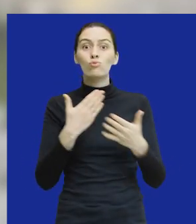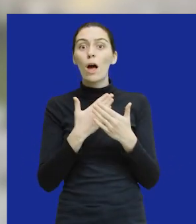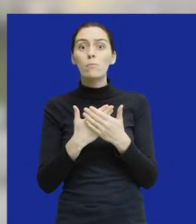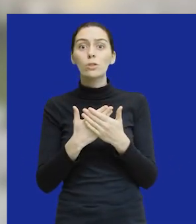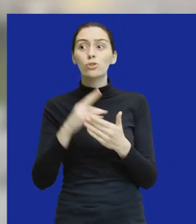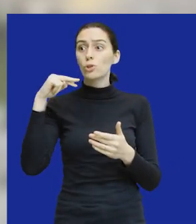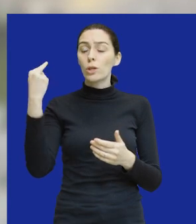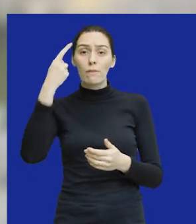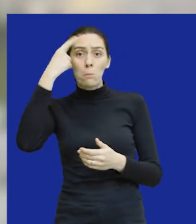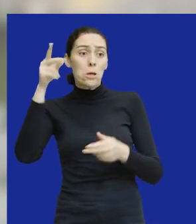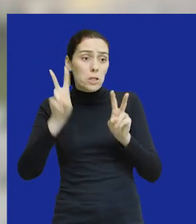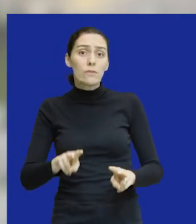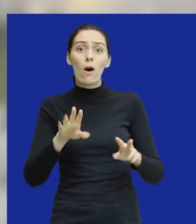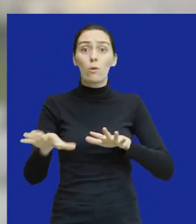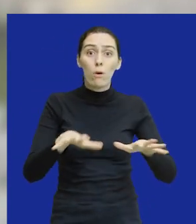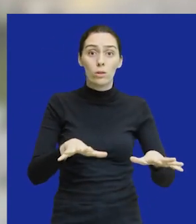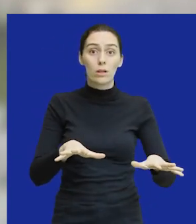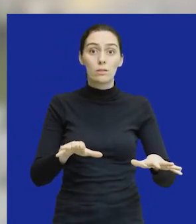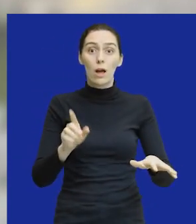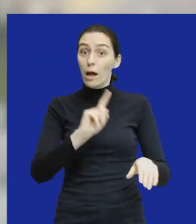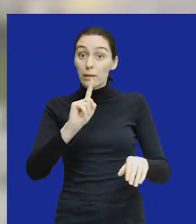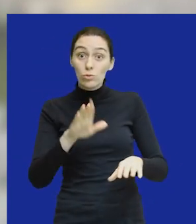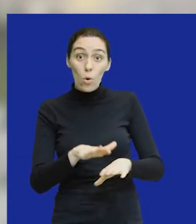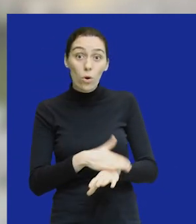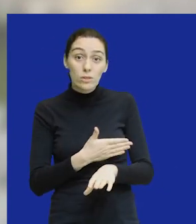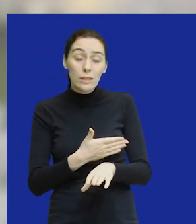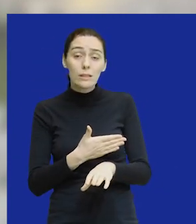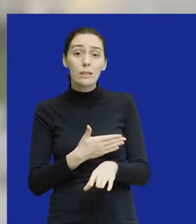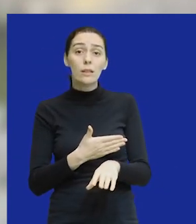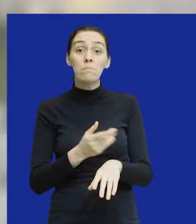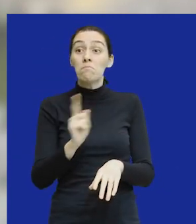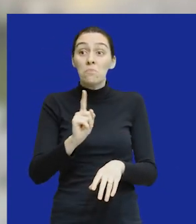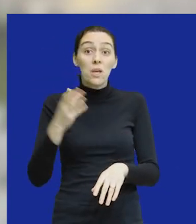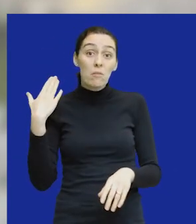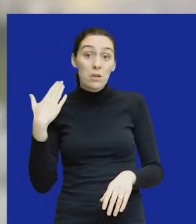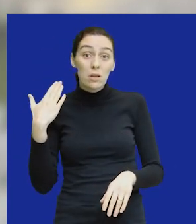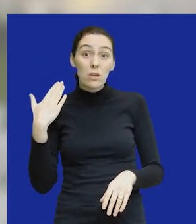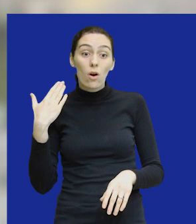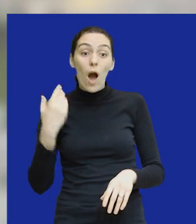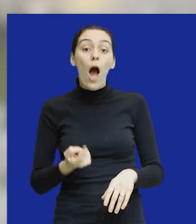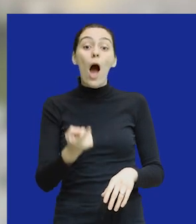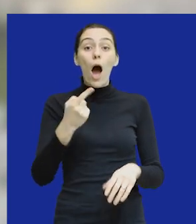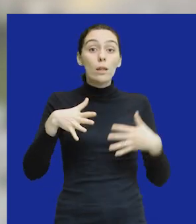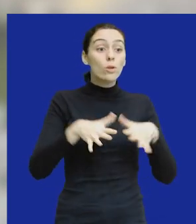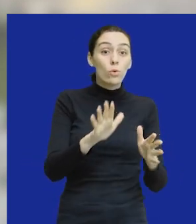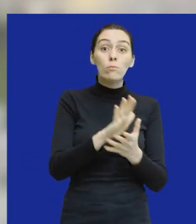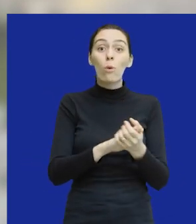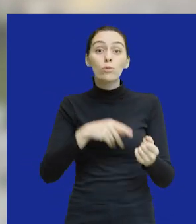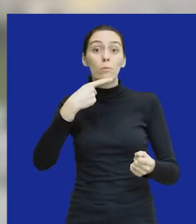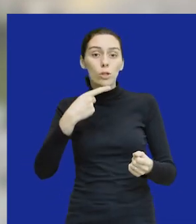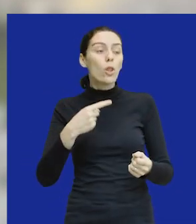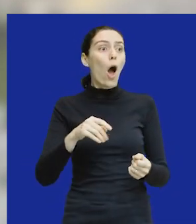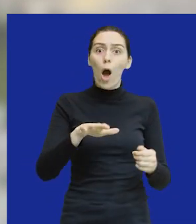se misli da je stvarno potres bio, iako ga nisu osjetili, iako nije bio, ali će početi pričati o